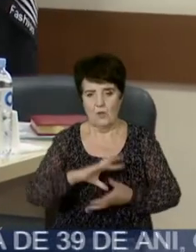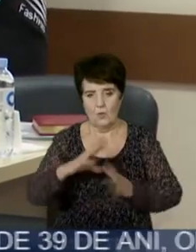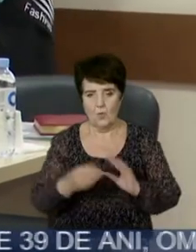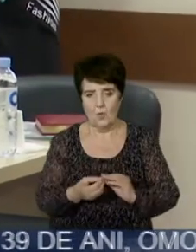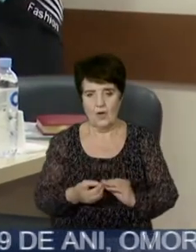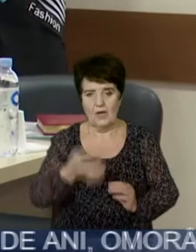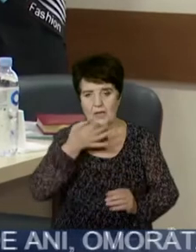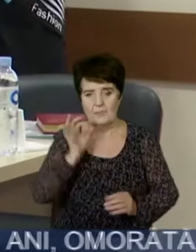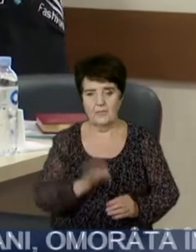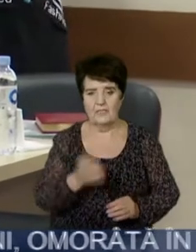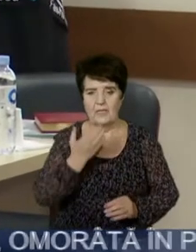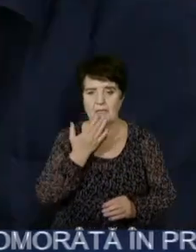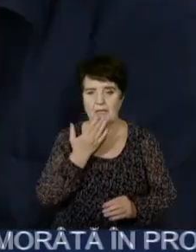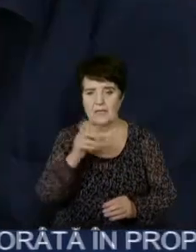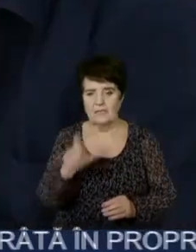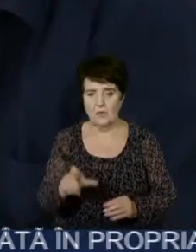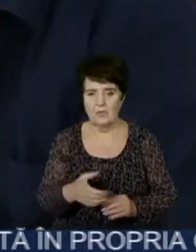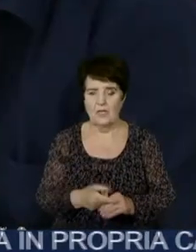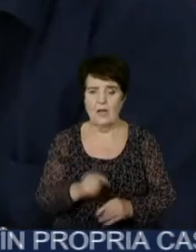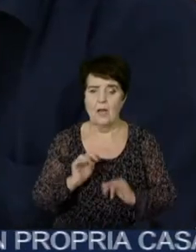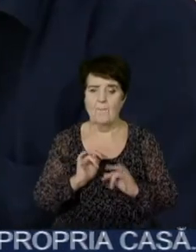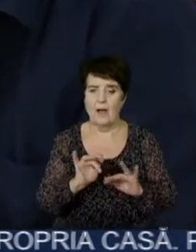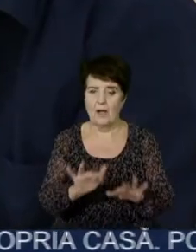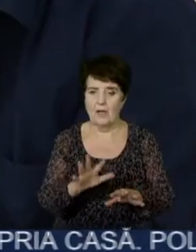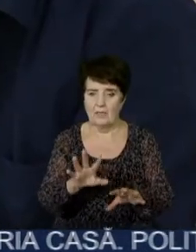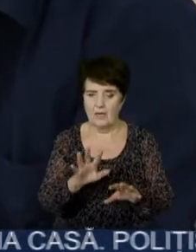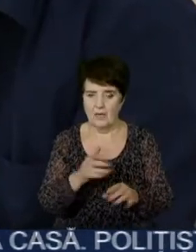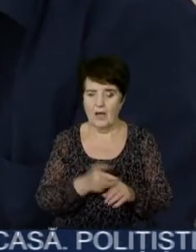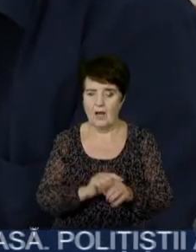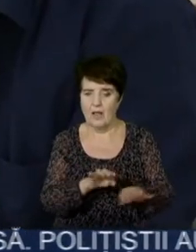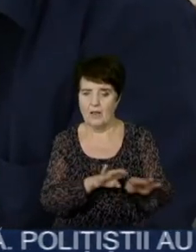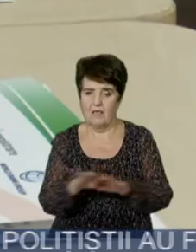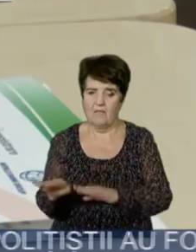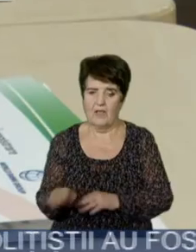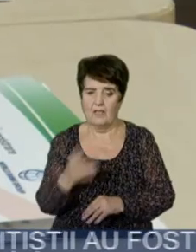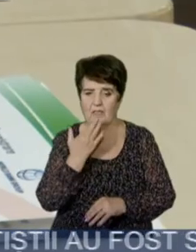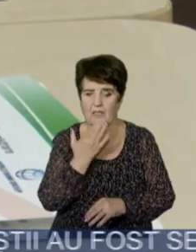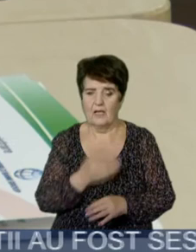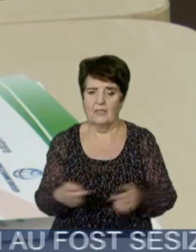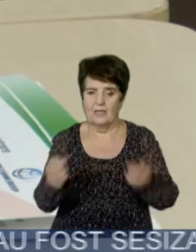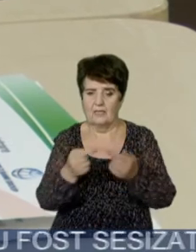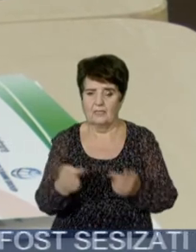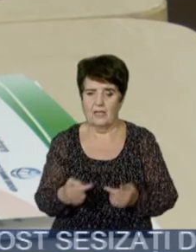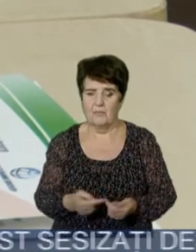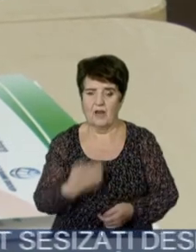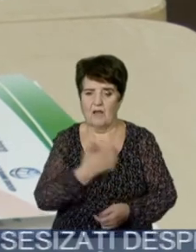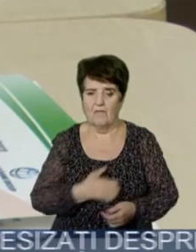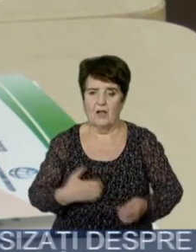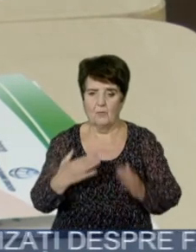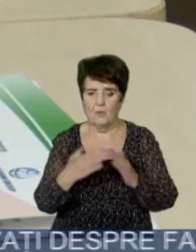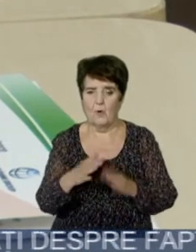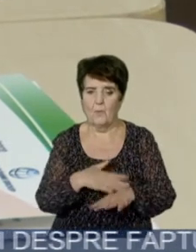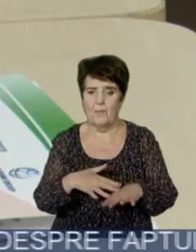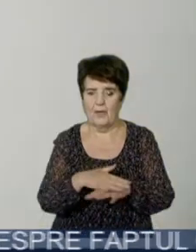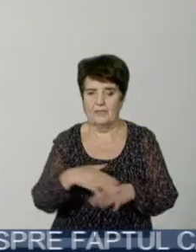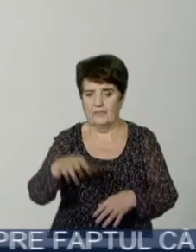către experți internaționali care menționează că practica acumulată la nivel internațional va permite stabilirea obiectivă a valorii imobilului pe piața